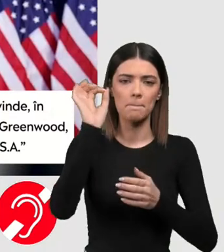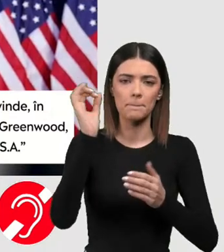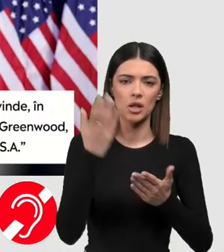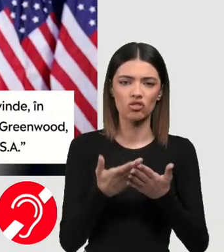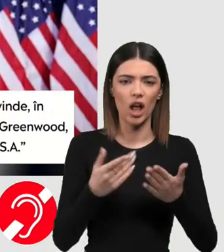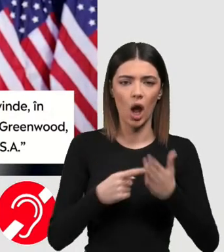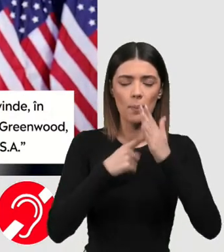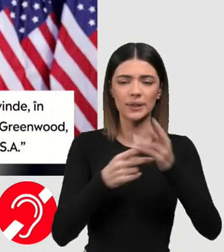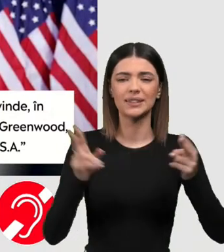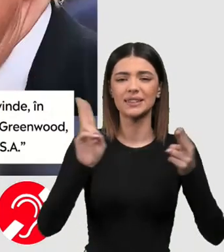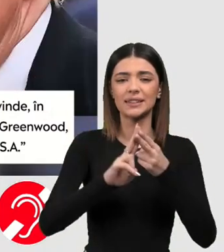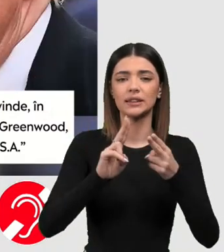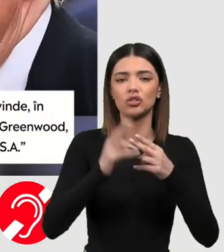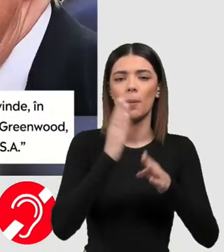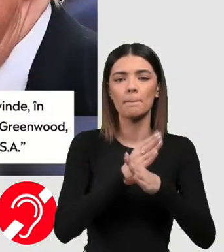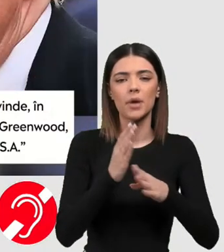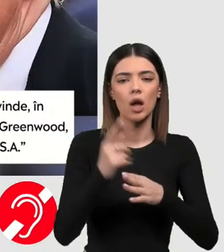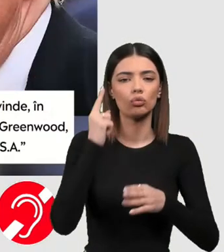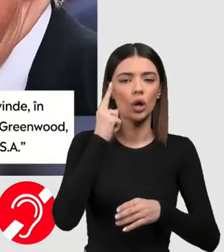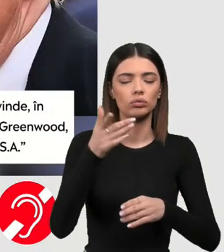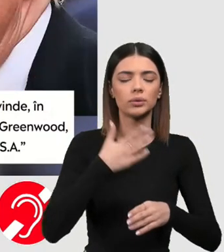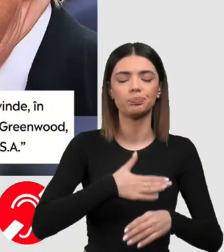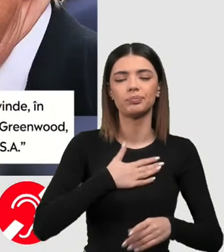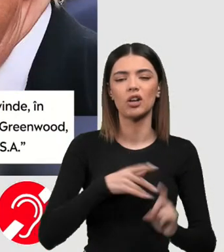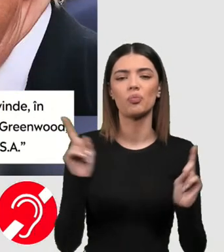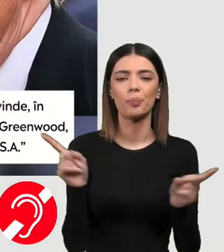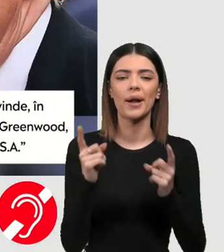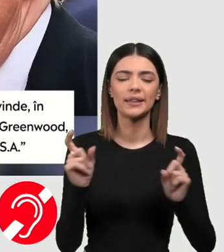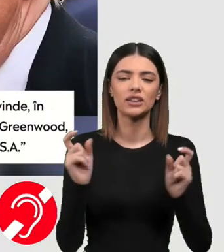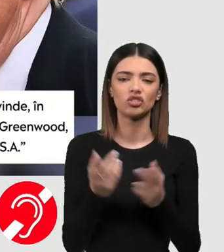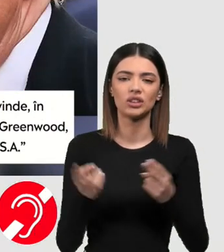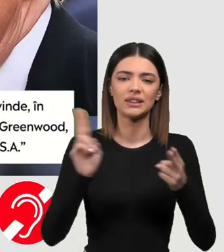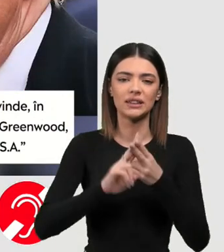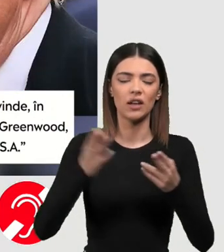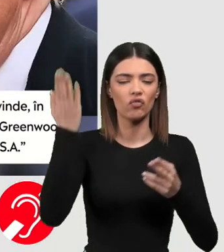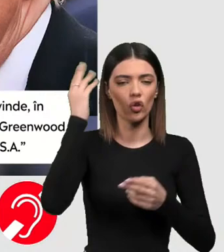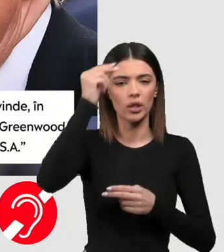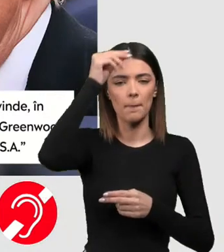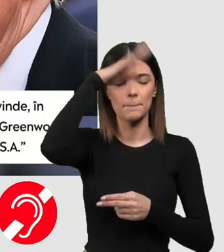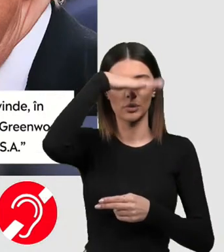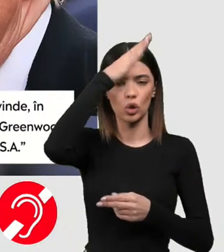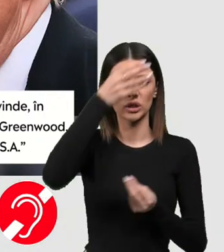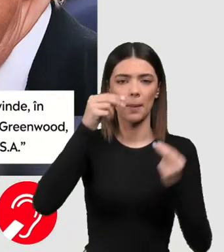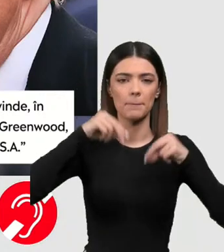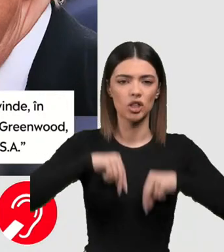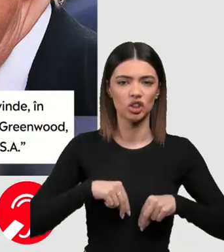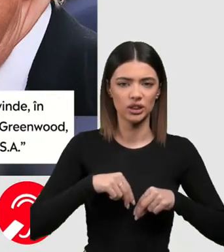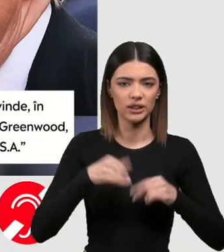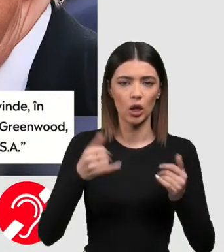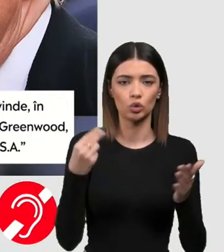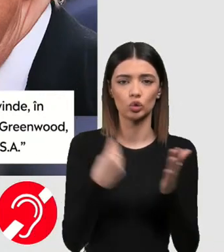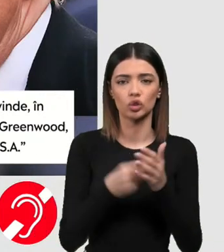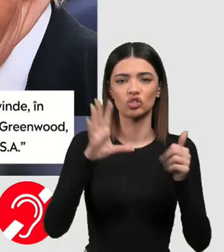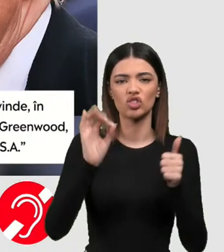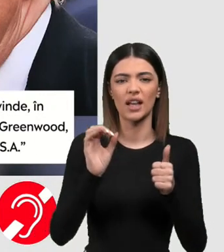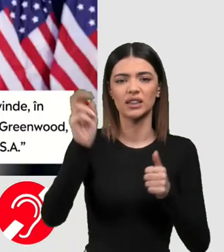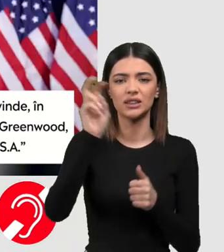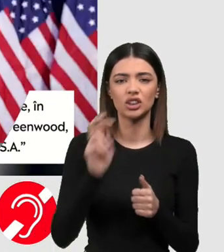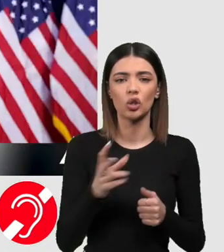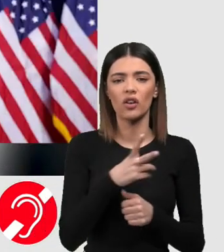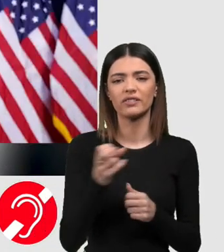God Bless the USA este omniprezent la mitingurile politice ale fostului președinte. God Bless the USA Bible